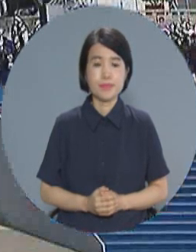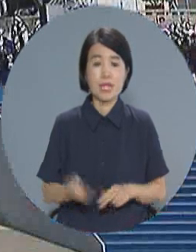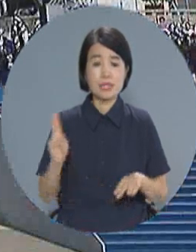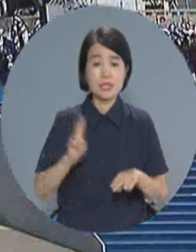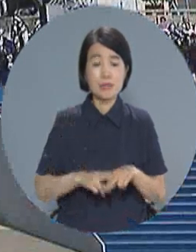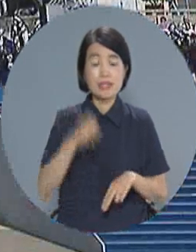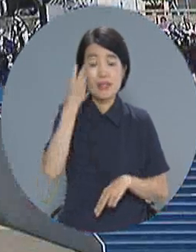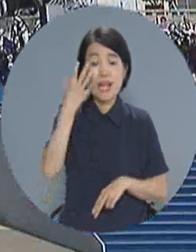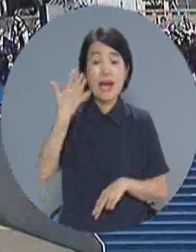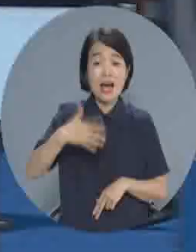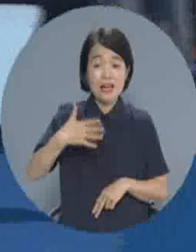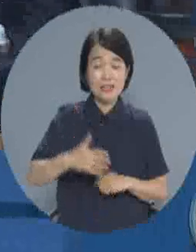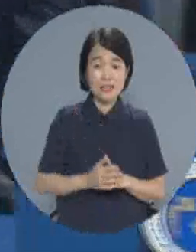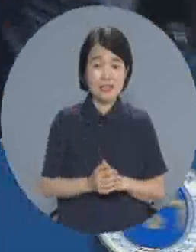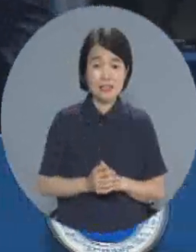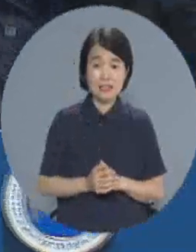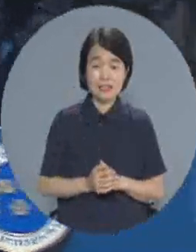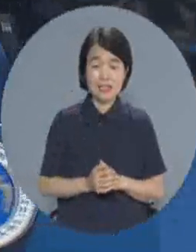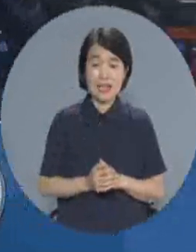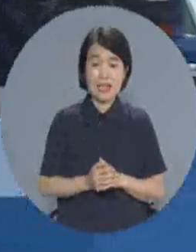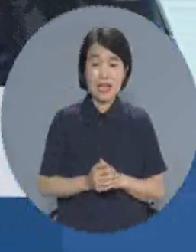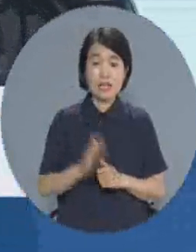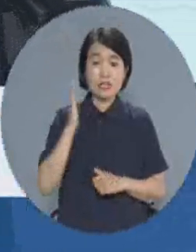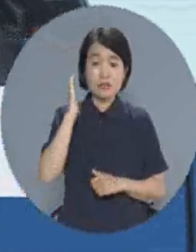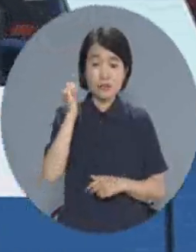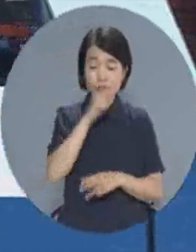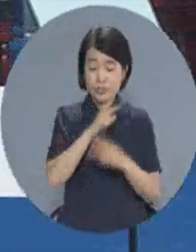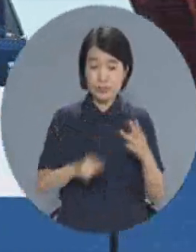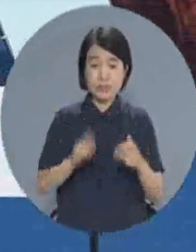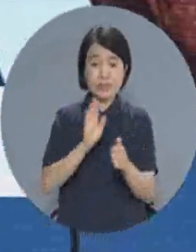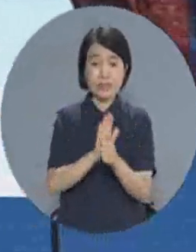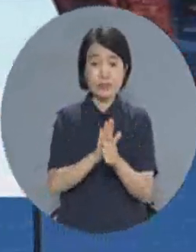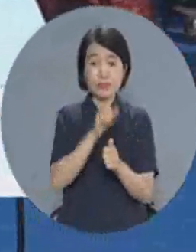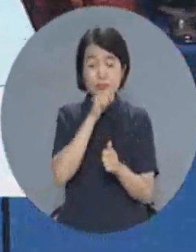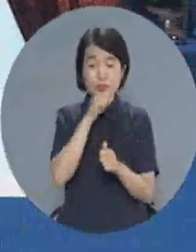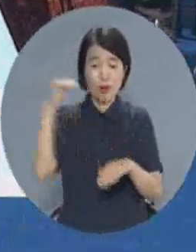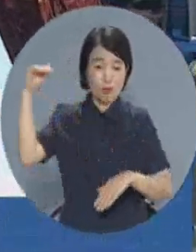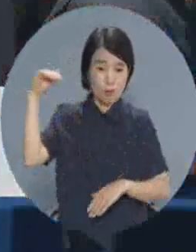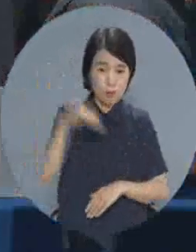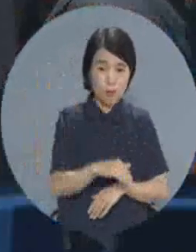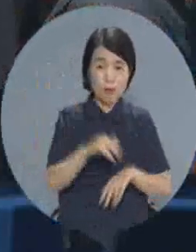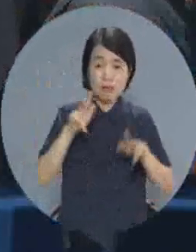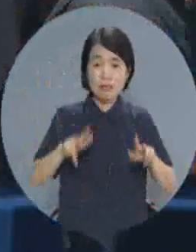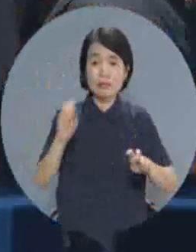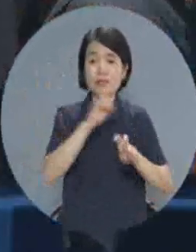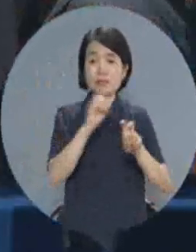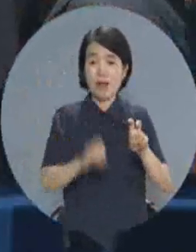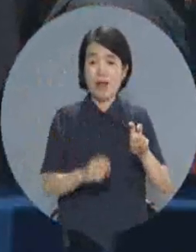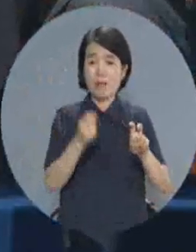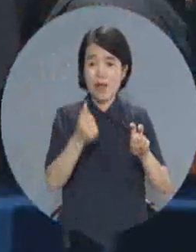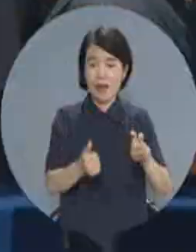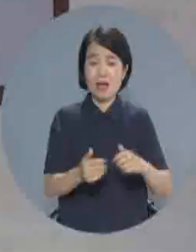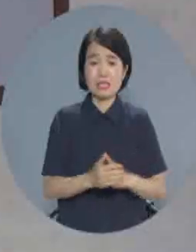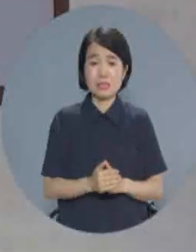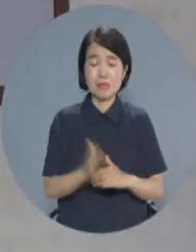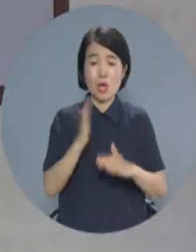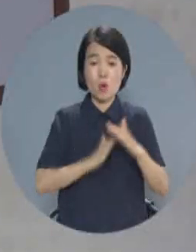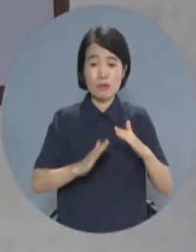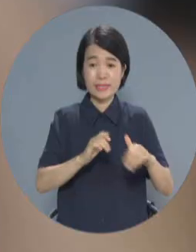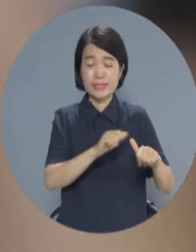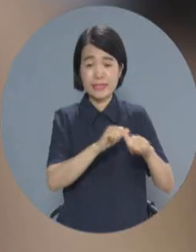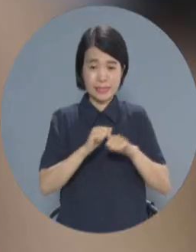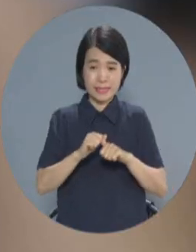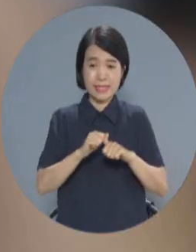취임한 지 석 달도 안 돼 20%대로 주저앉은 윤석열 대통령의 지지율. 공직자 인사 문제와 경찰 장악